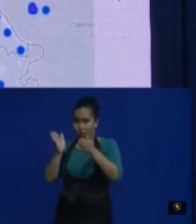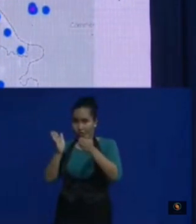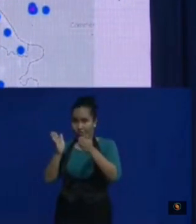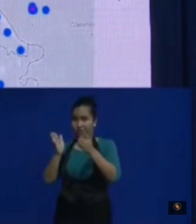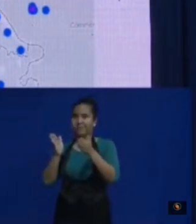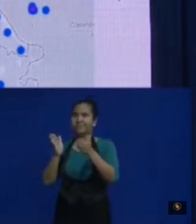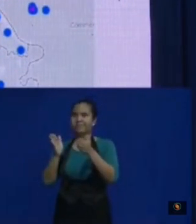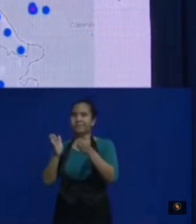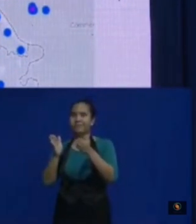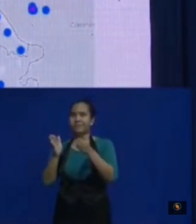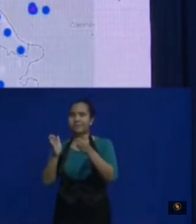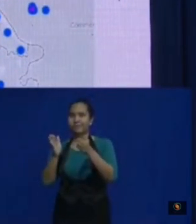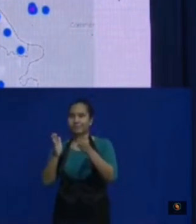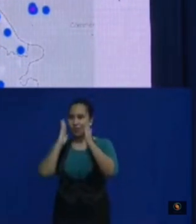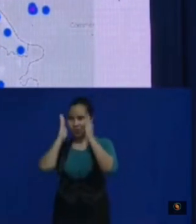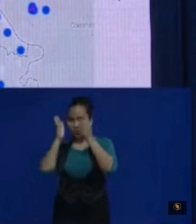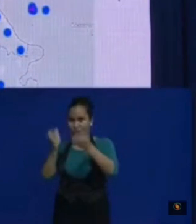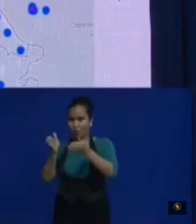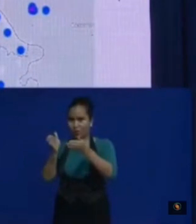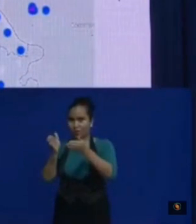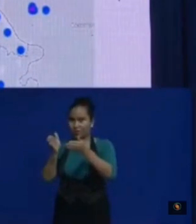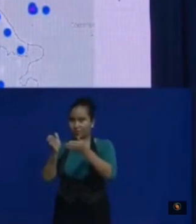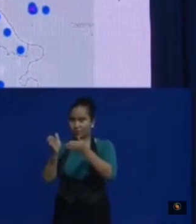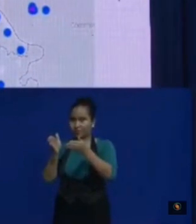voor attentie moet